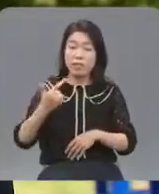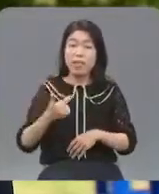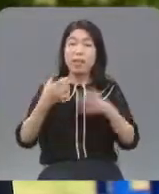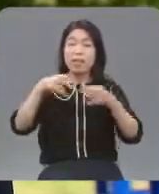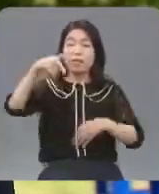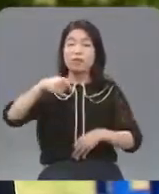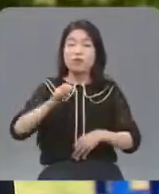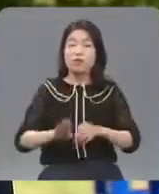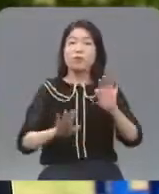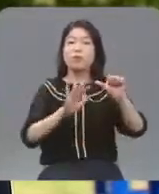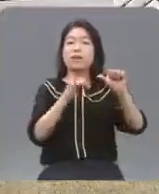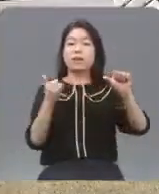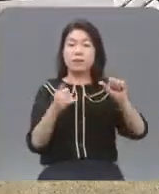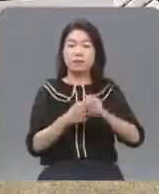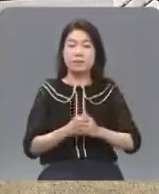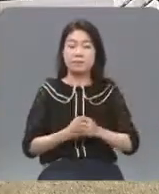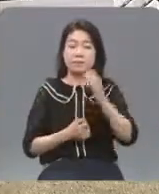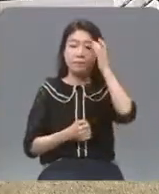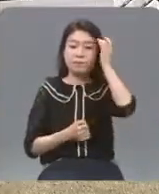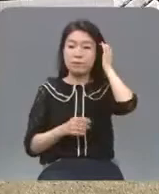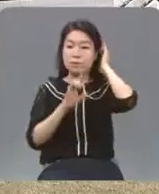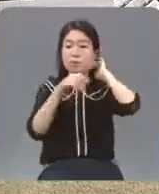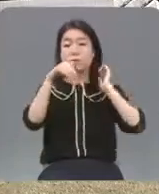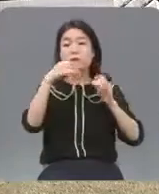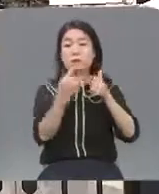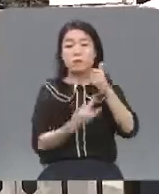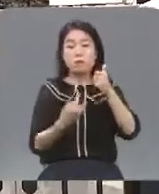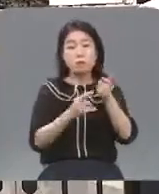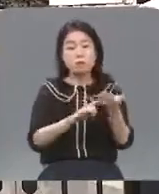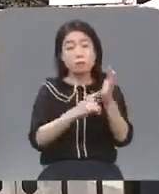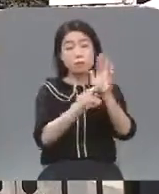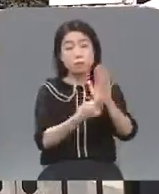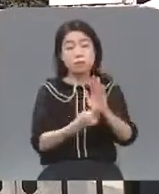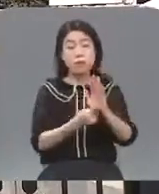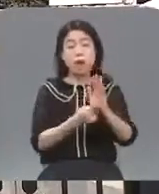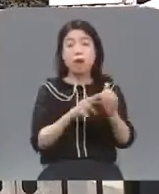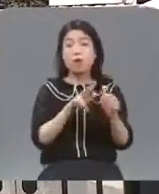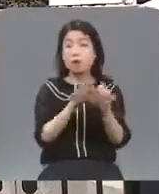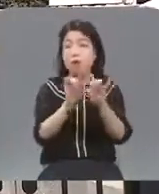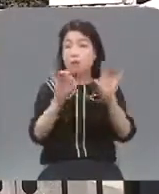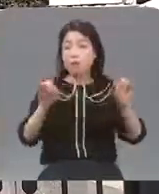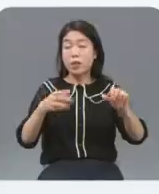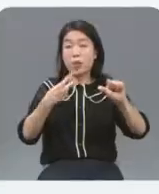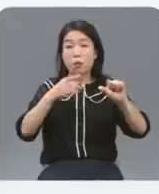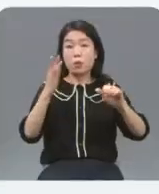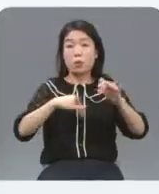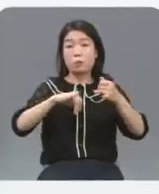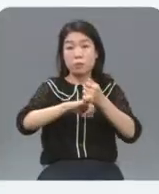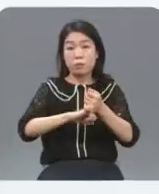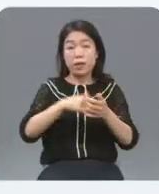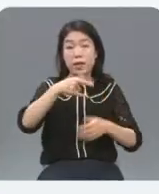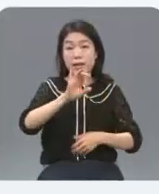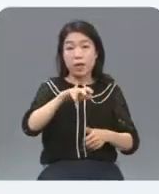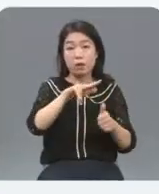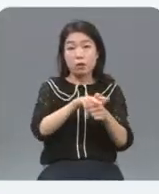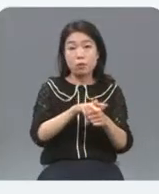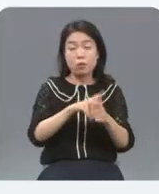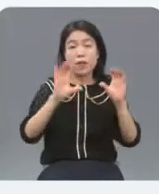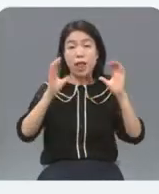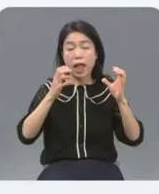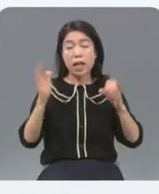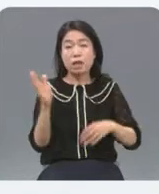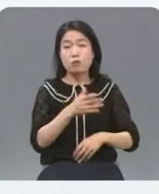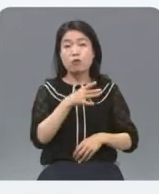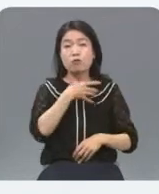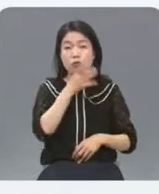후보 등 다섯 명입니다 중앙선관위의 공시된 주요 후보들의 5대 공약 강기정 보는 영 유아에서